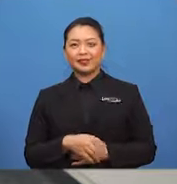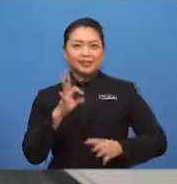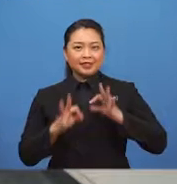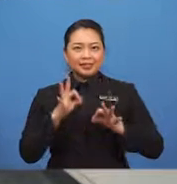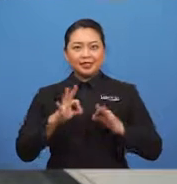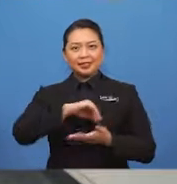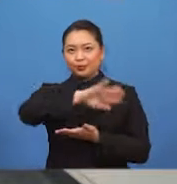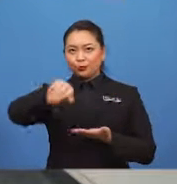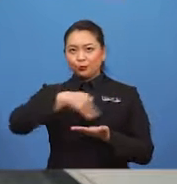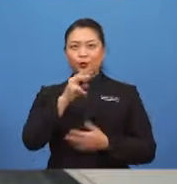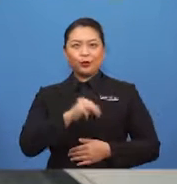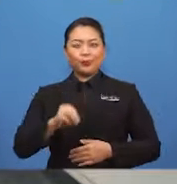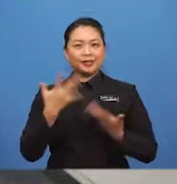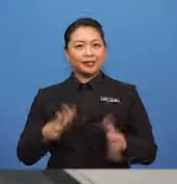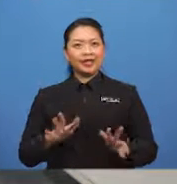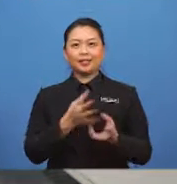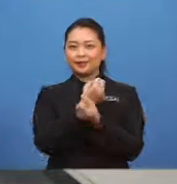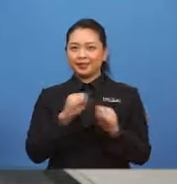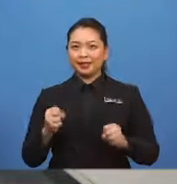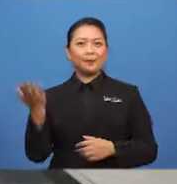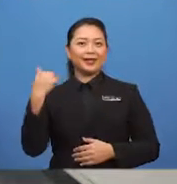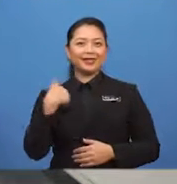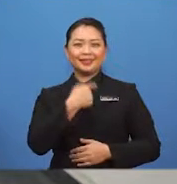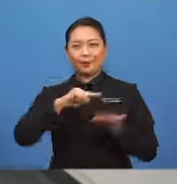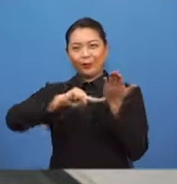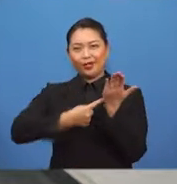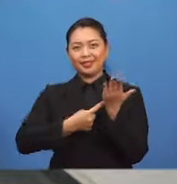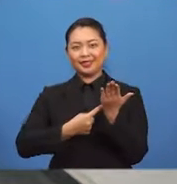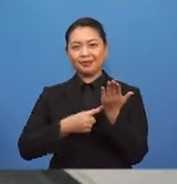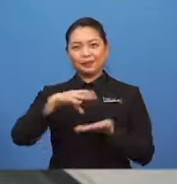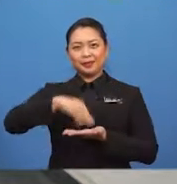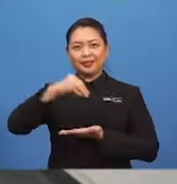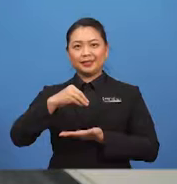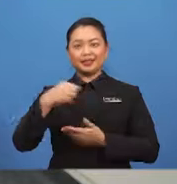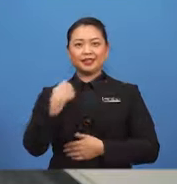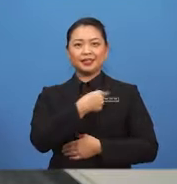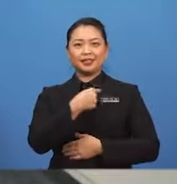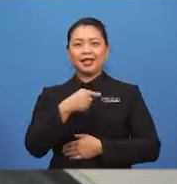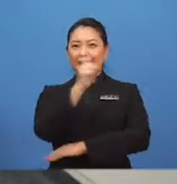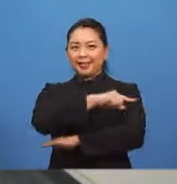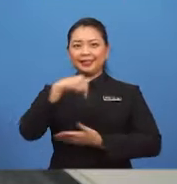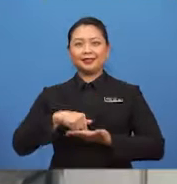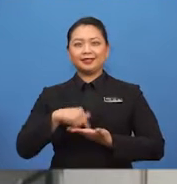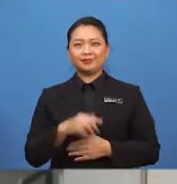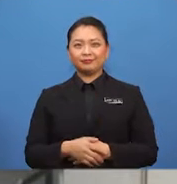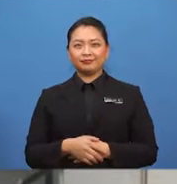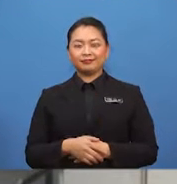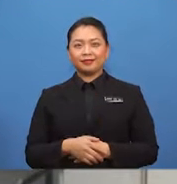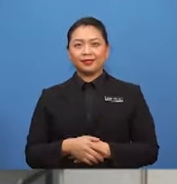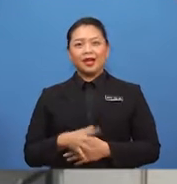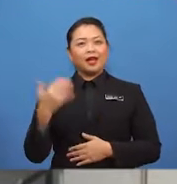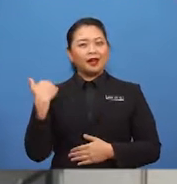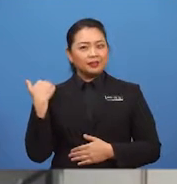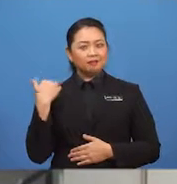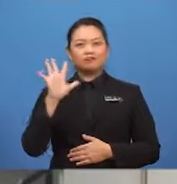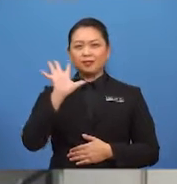Jika semua murid sudah bersedia, mari kita mulakan sesi pembelajaran kita pada hari ini.